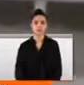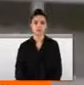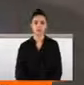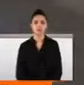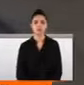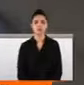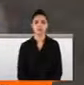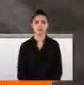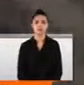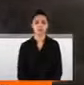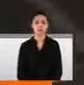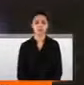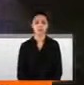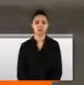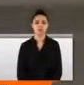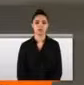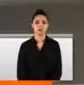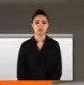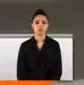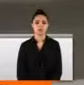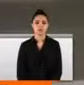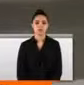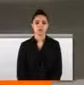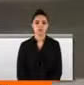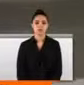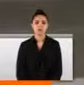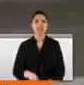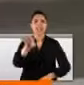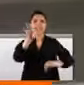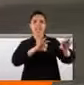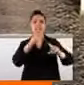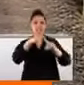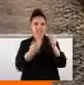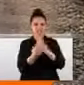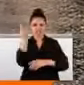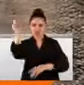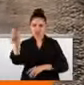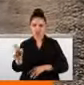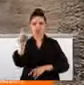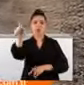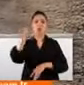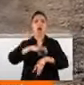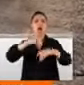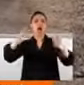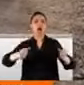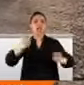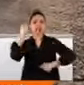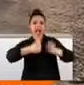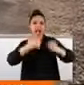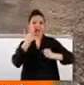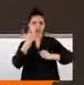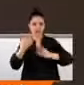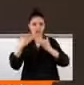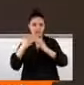Maskeni tak, maskeni. Sen geç bak şeye, o arabaya geç sen. Oğlum araba çağır beni. Testi pozitif çıktı, hasta nakil aracıyla eve bırakılıyordu ama